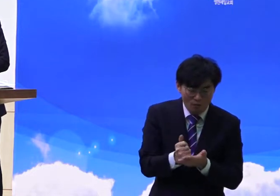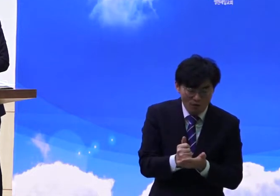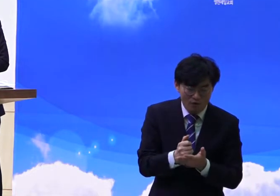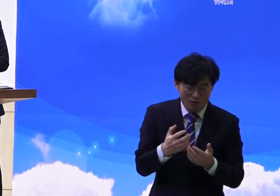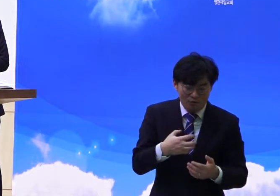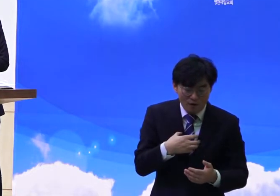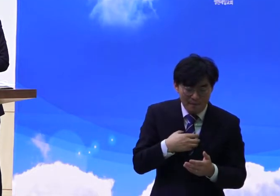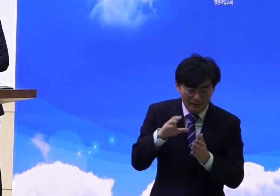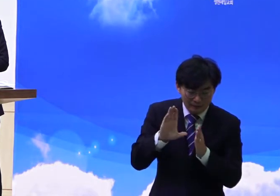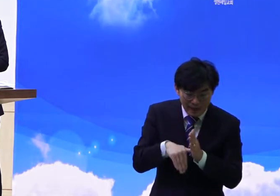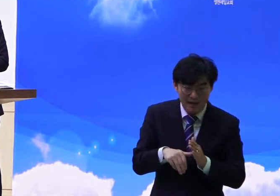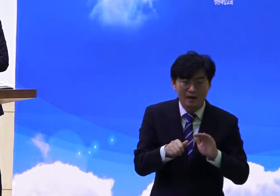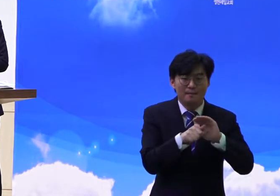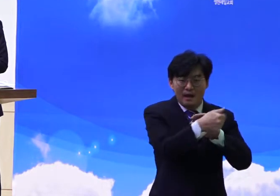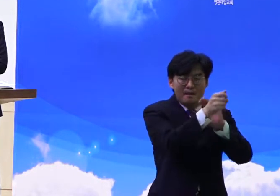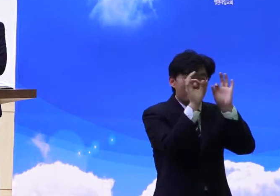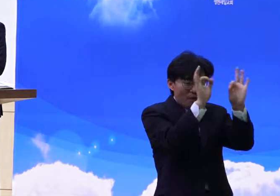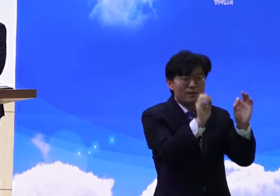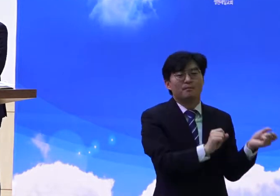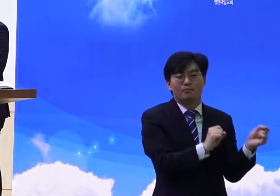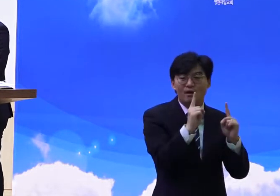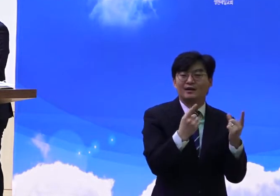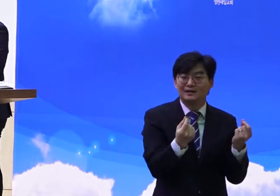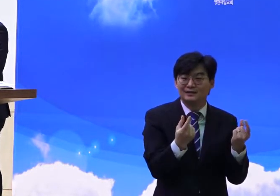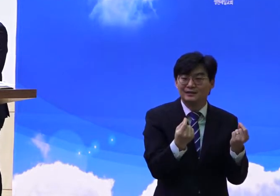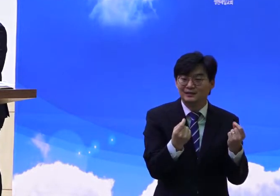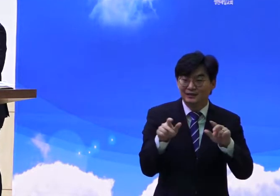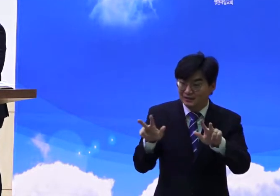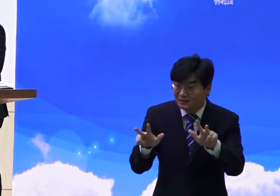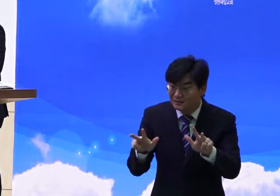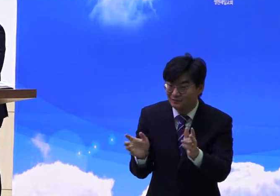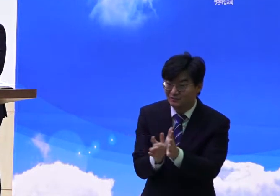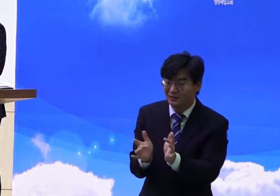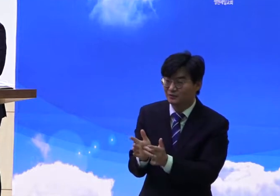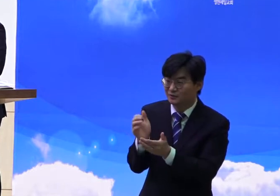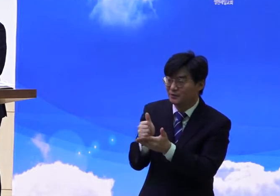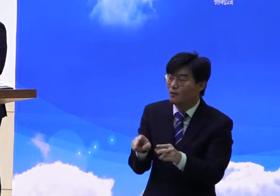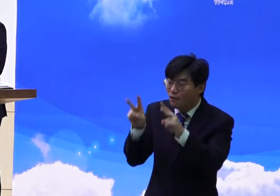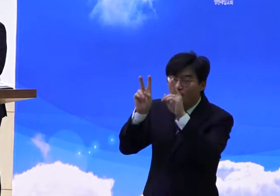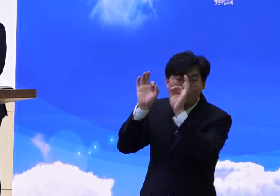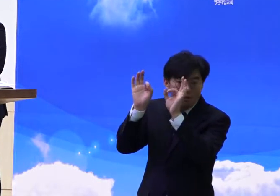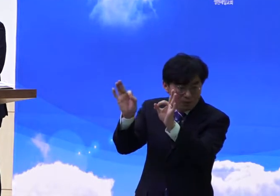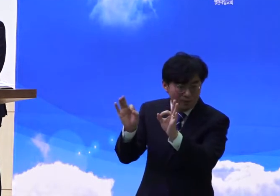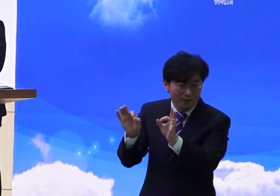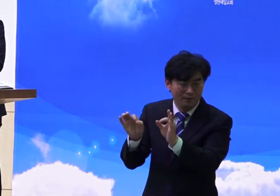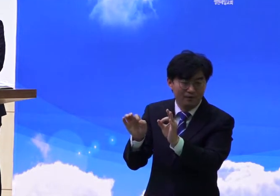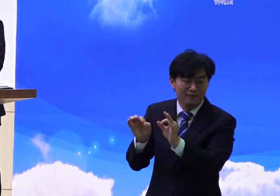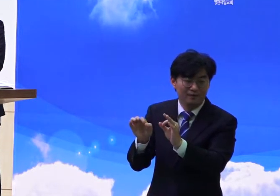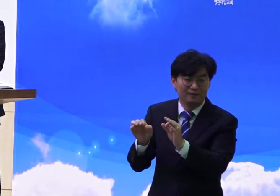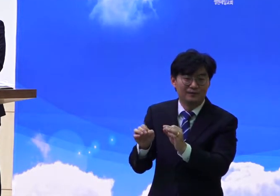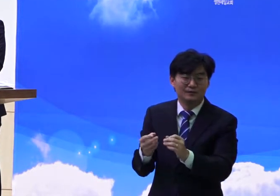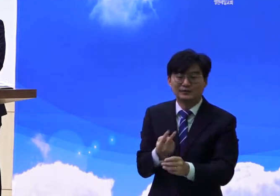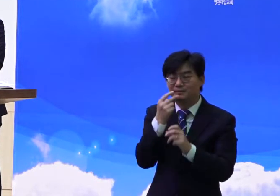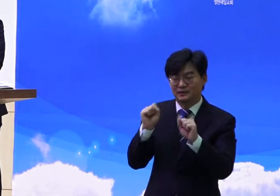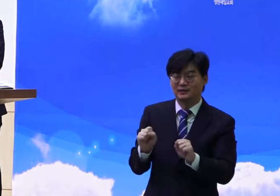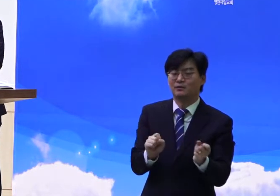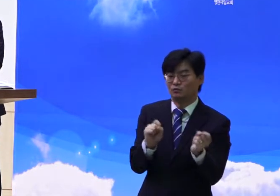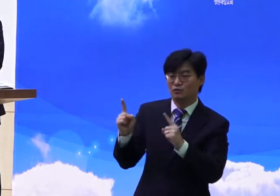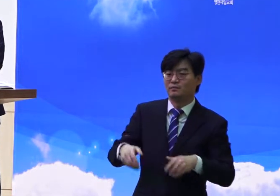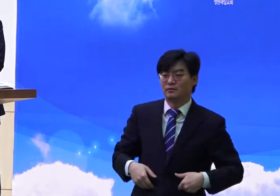사명입니다. 힘든 삶을 살고 있지만 이때 내가 정말 놓쳐서는 안 되는 본질이고 진짜 내용은 무엇인가, 신앙의